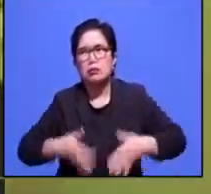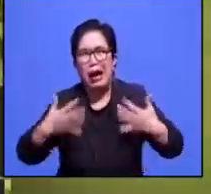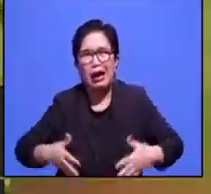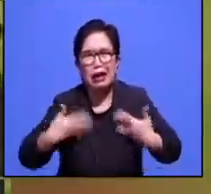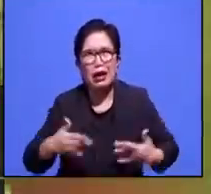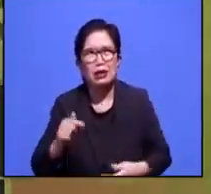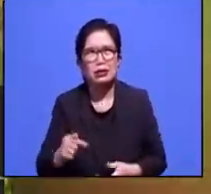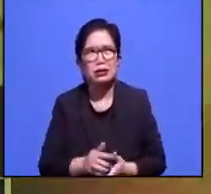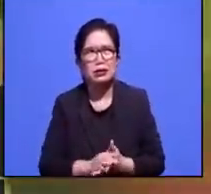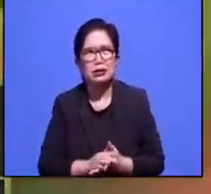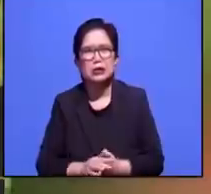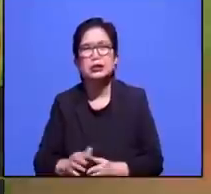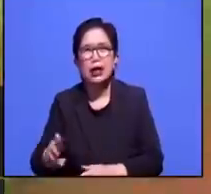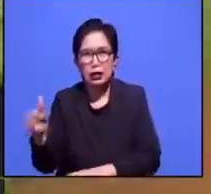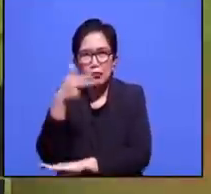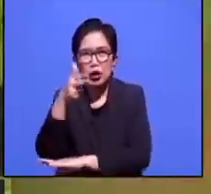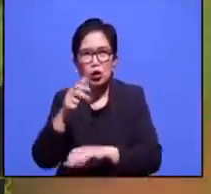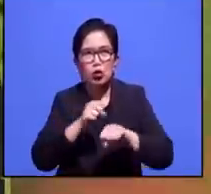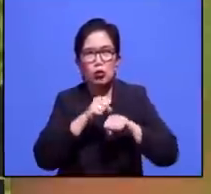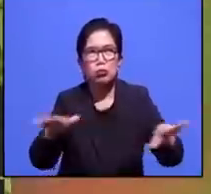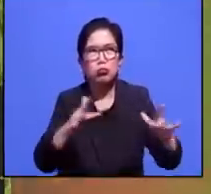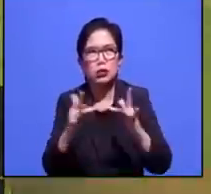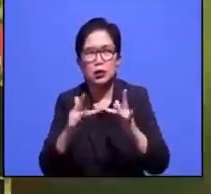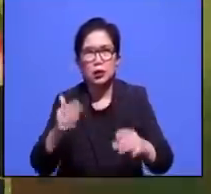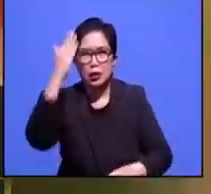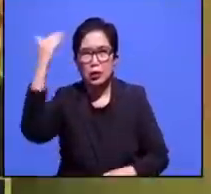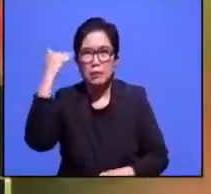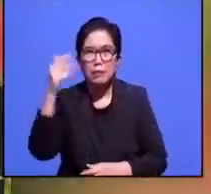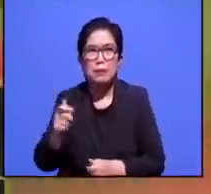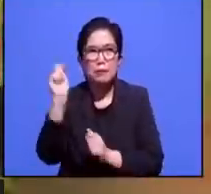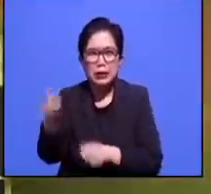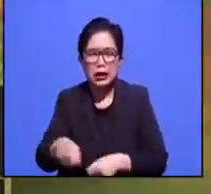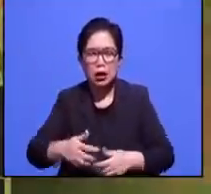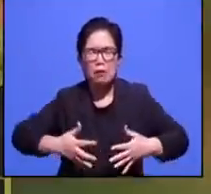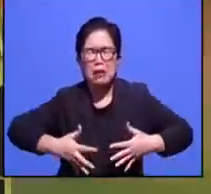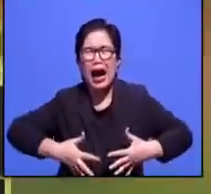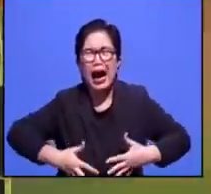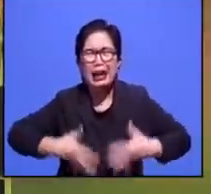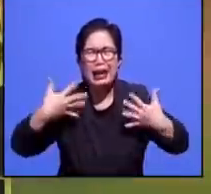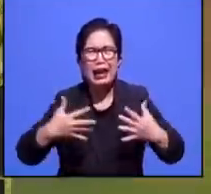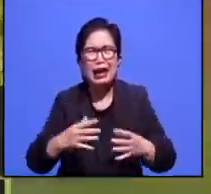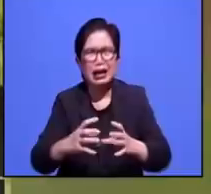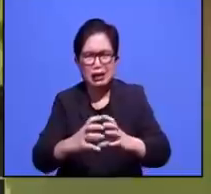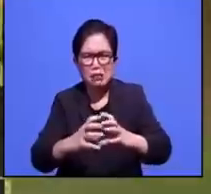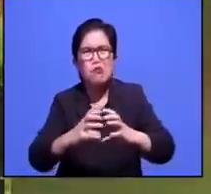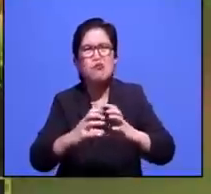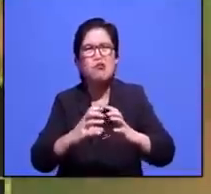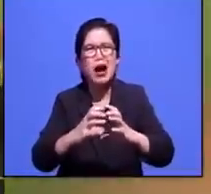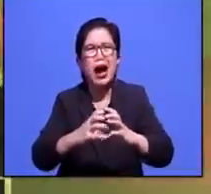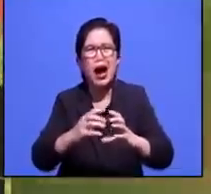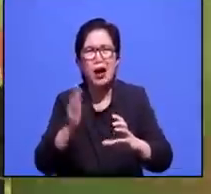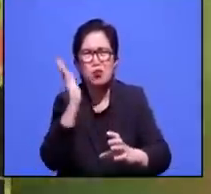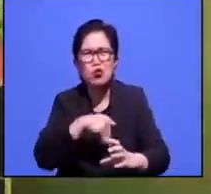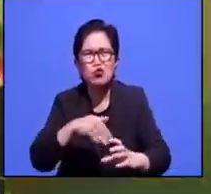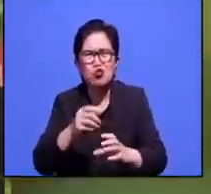dalam video yang kemudian viral ini tampak seorang petani blewah meluapkan emosinya dengan mencacah buah blewah yang busuk